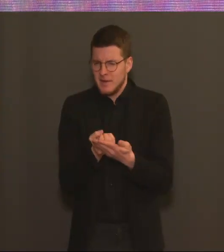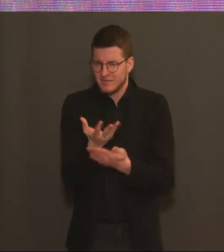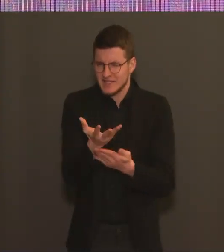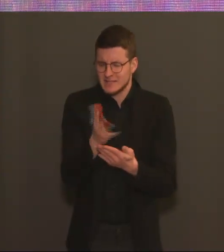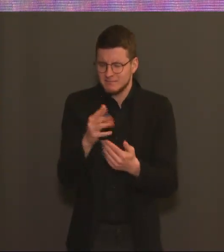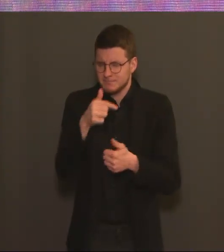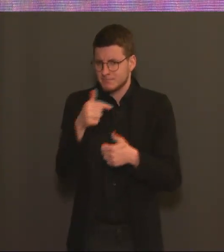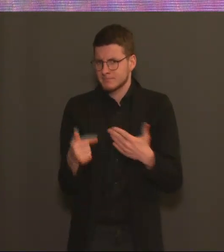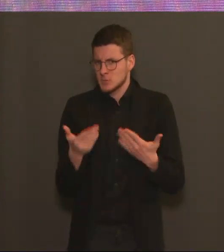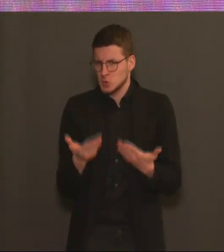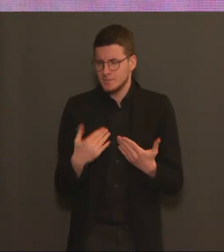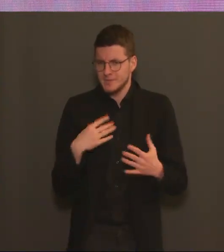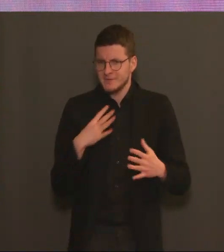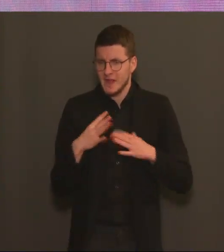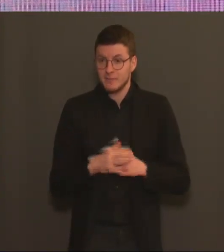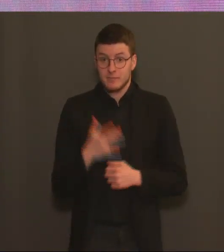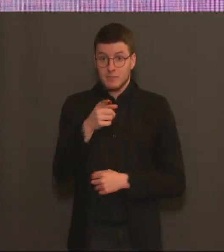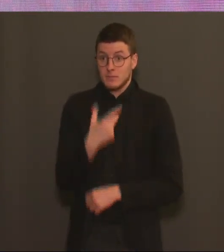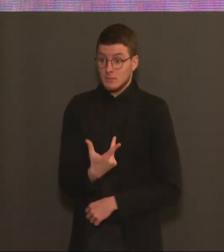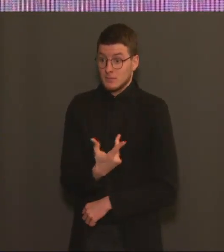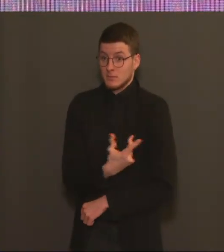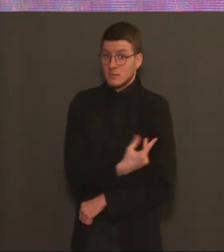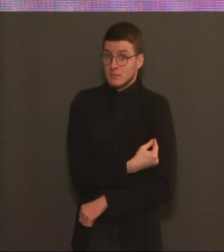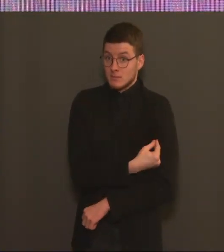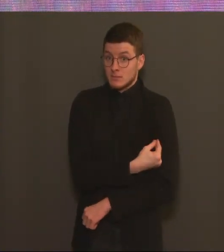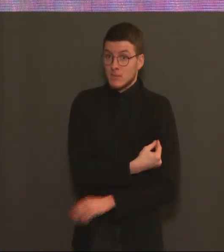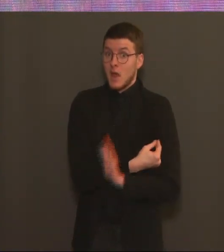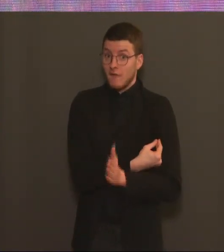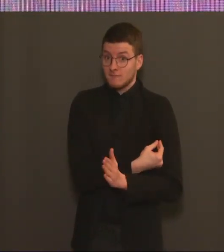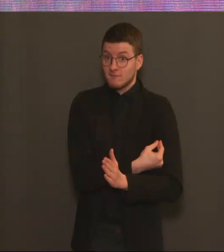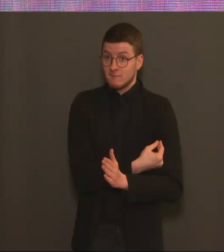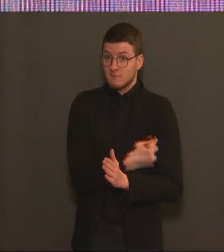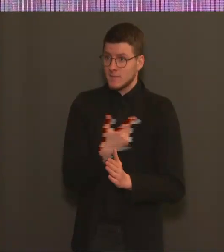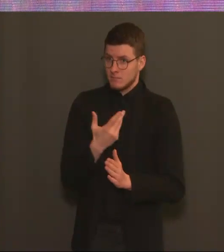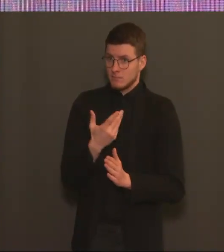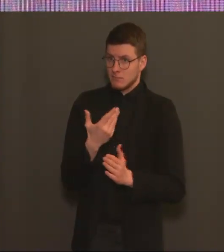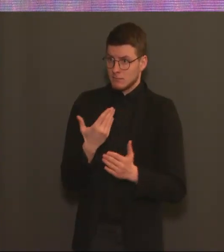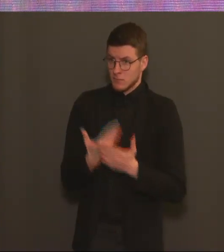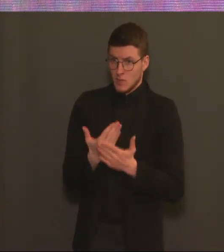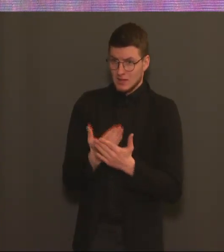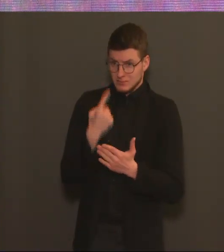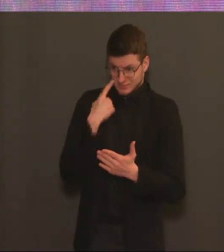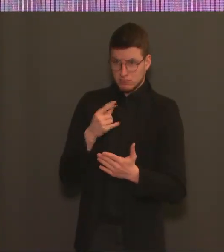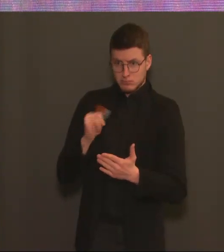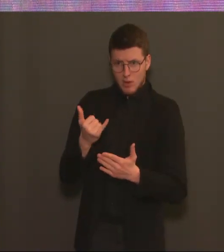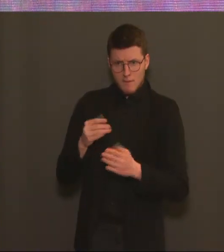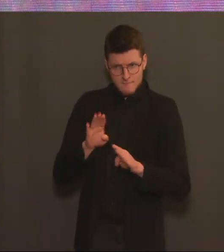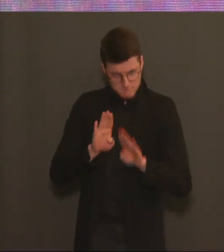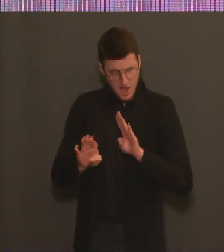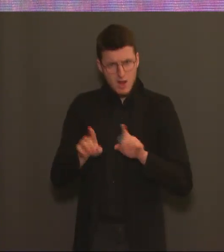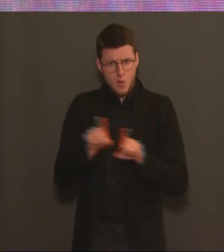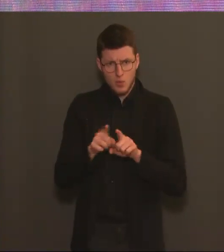Van het vaccin is bewezen dat het veilig en werkzaam is. Het houdt u uit